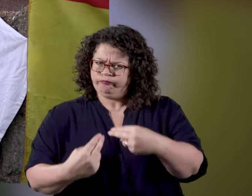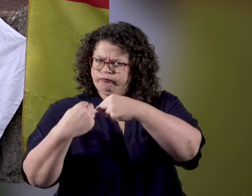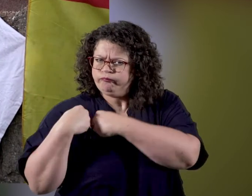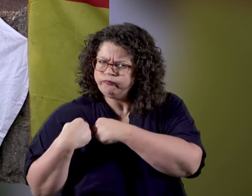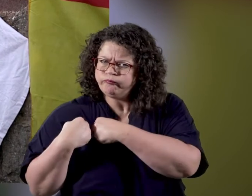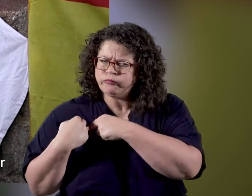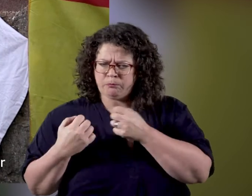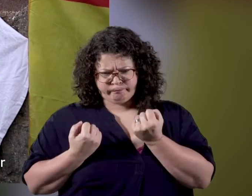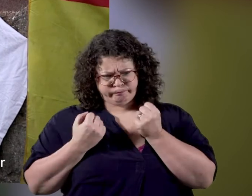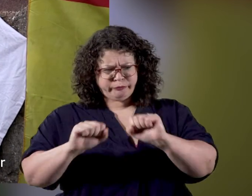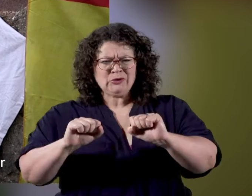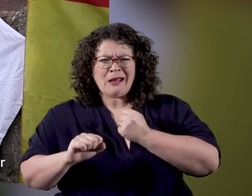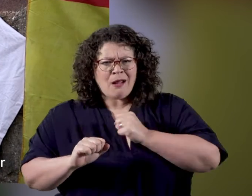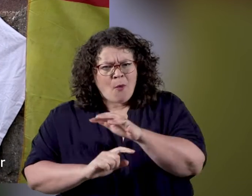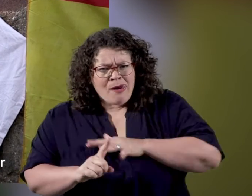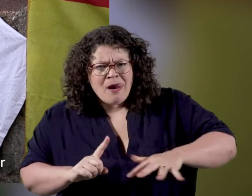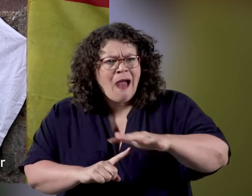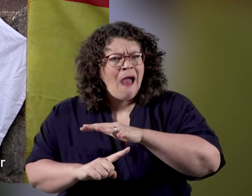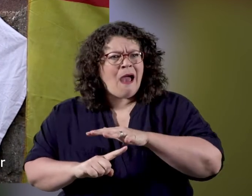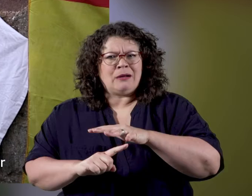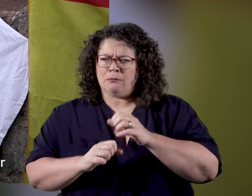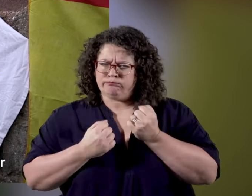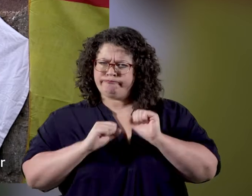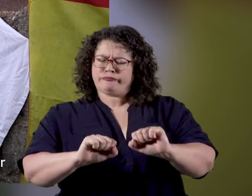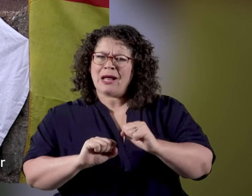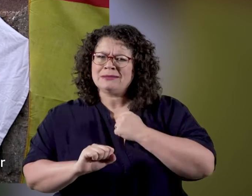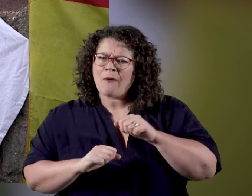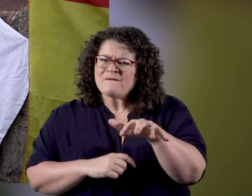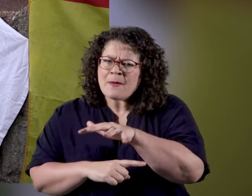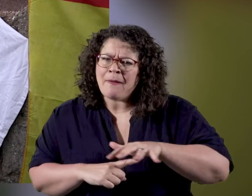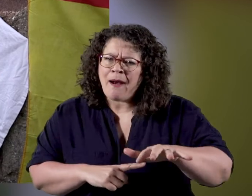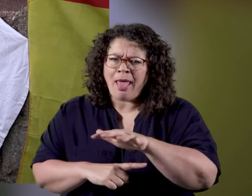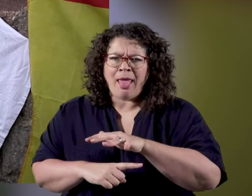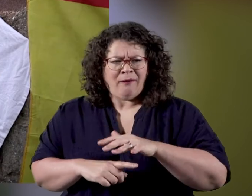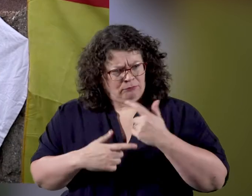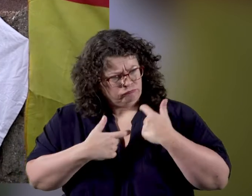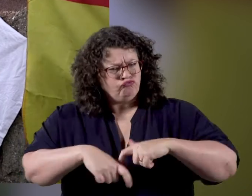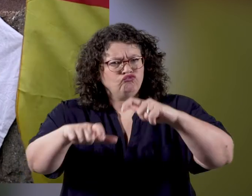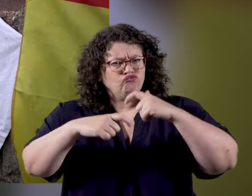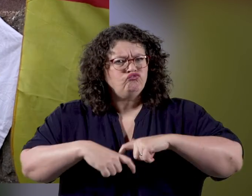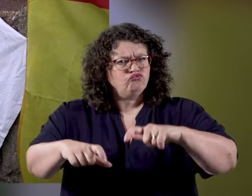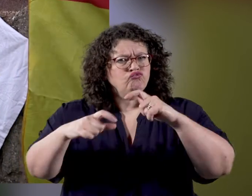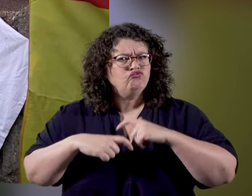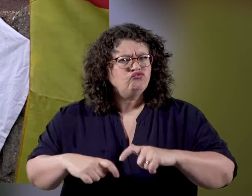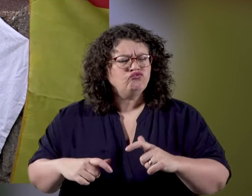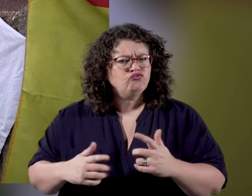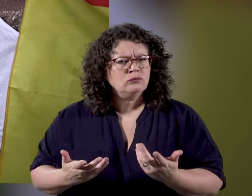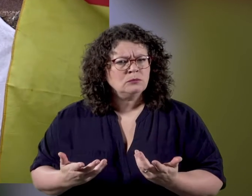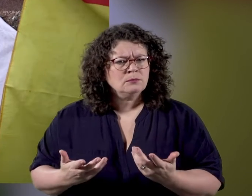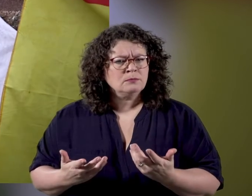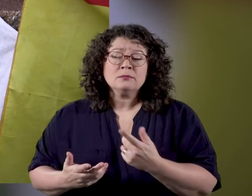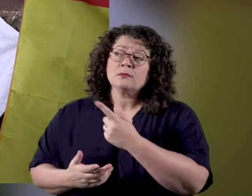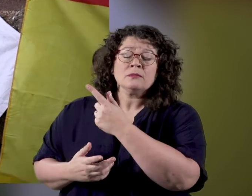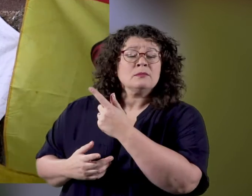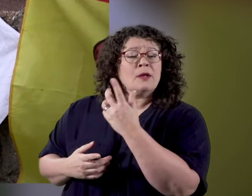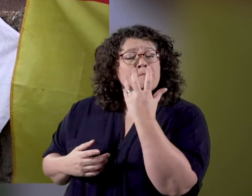gwrs. Ein dyletswydd bryd hynny oedd gwarchod ein tiroedd a'n car am by bynnag gyfnod oedd angen.